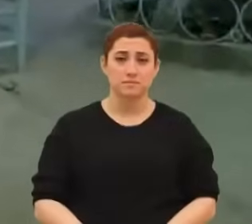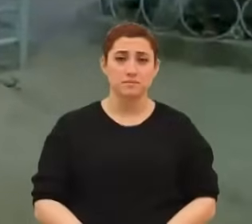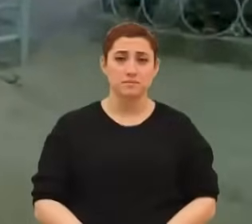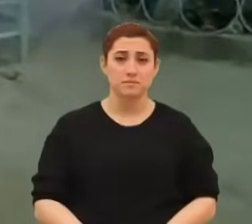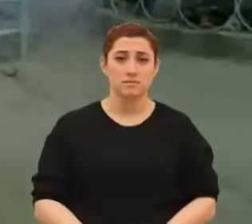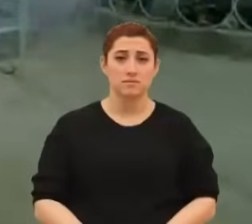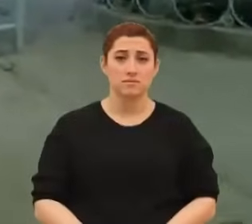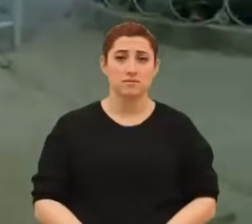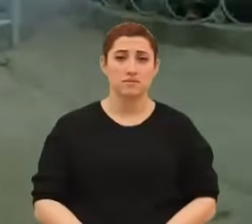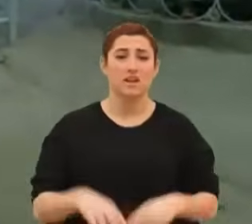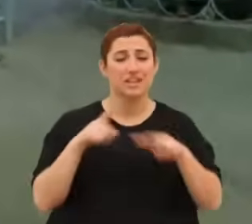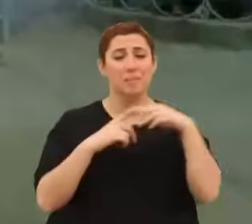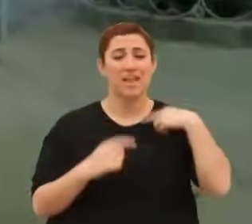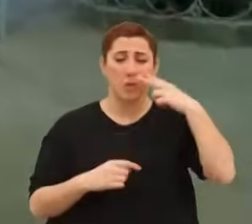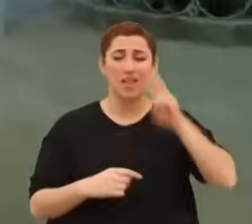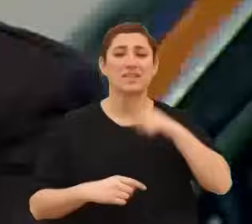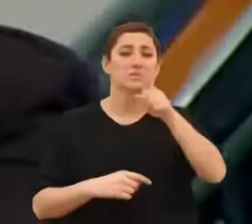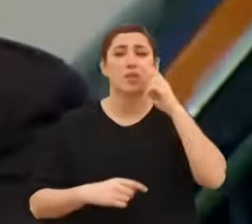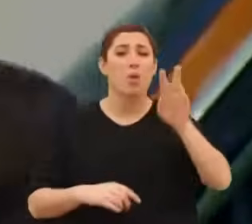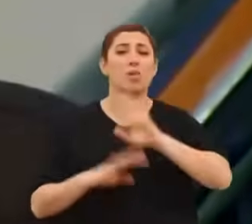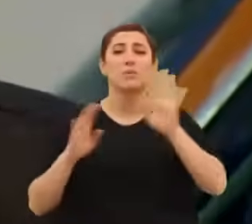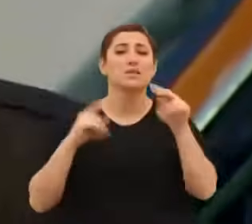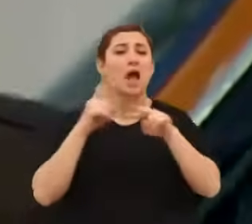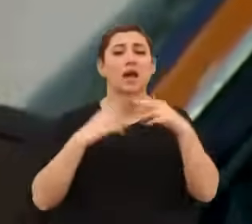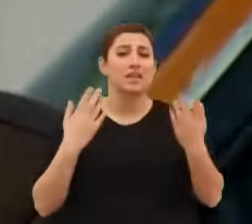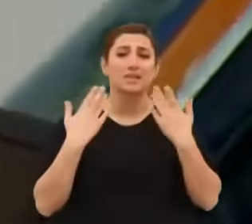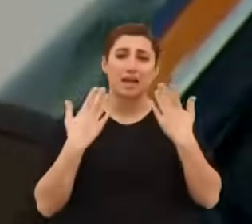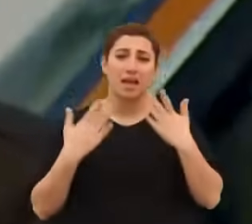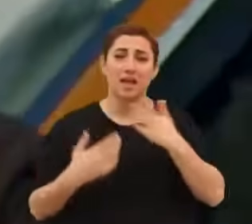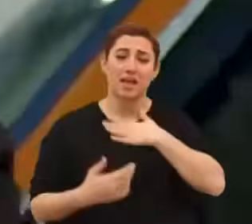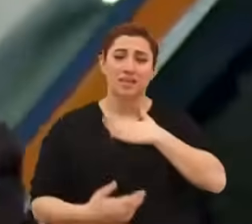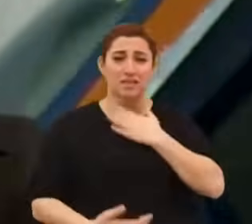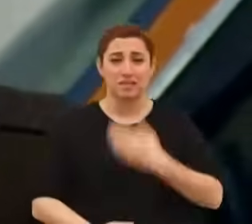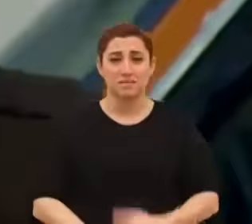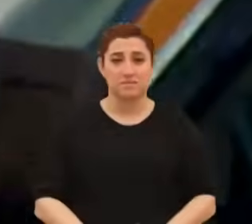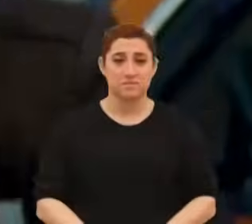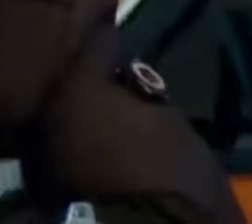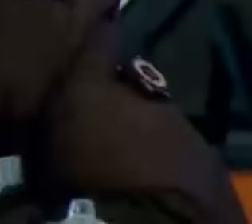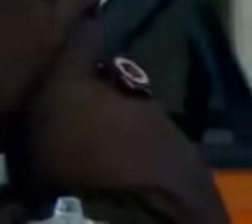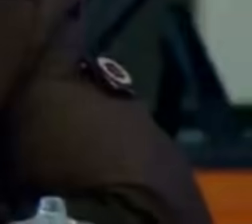Yine öleceğim, ben öleydim senin yerine. Ay tehdit, ay olamaz.